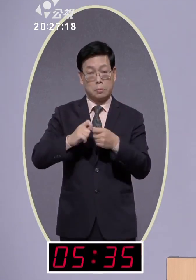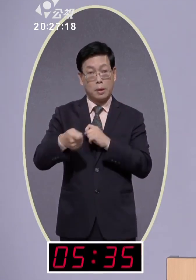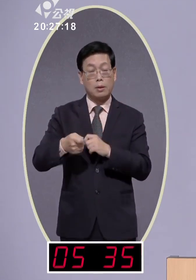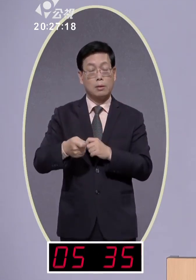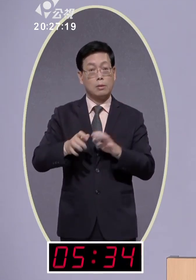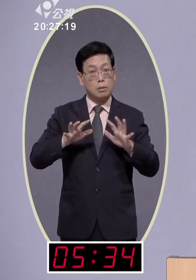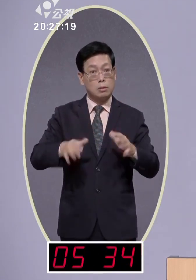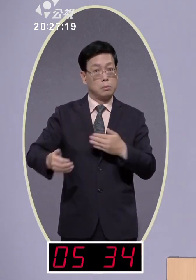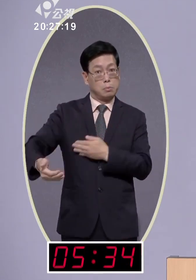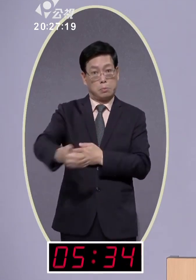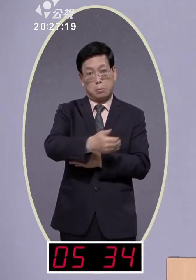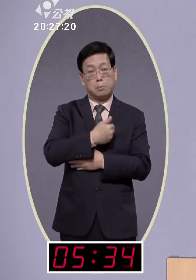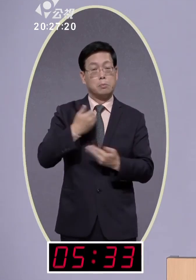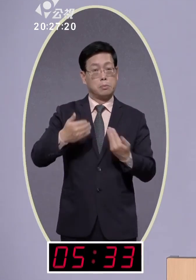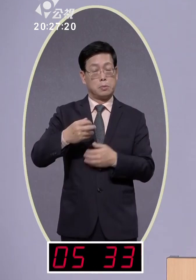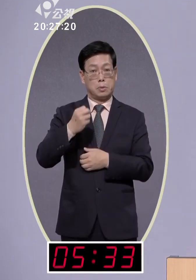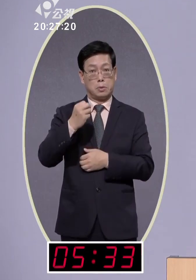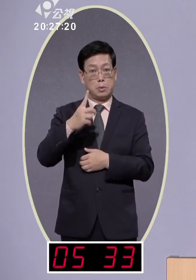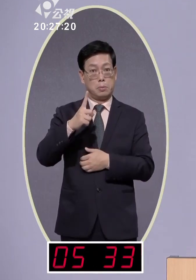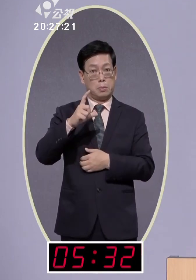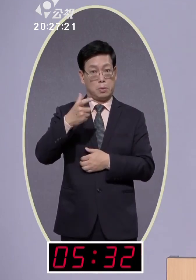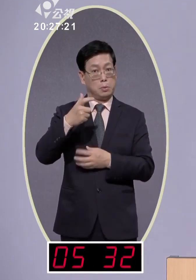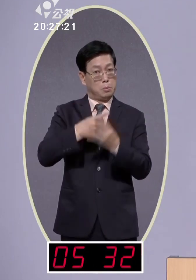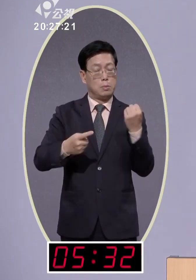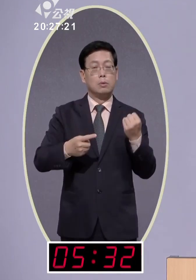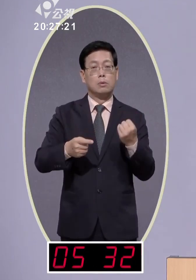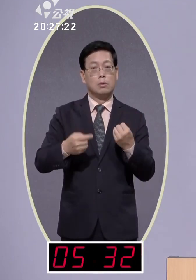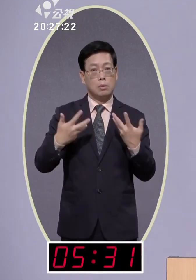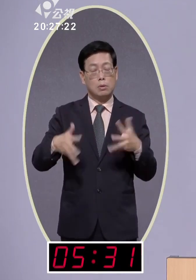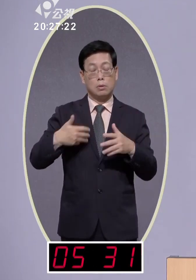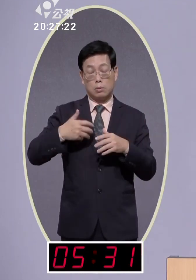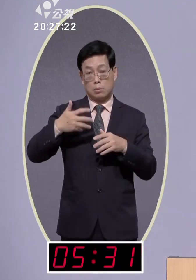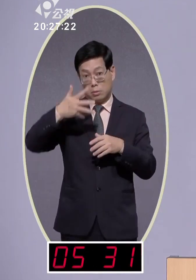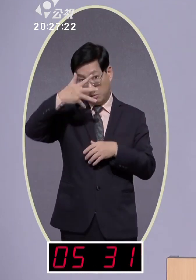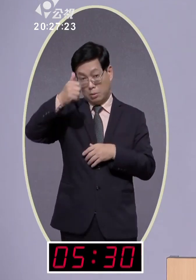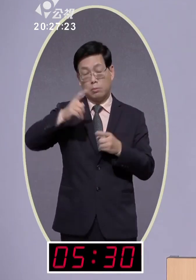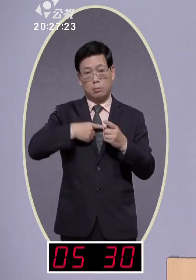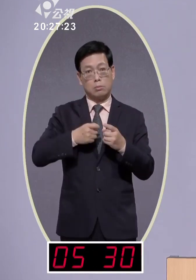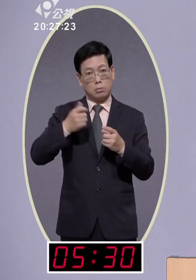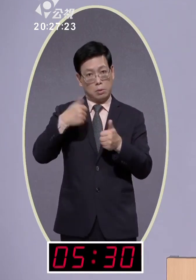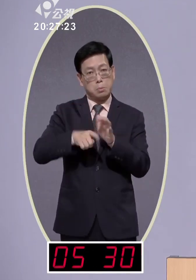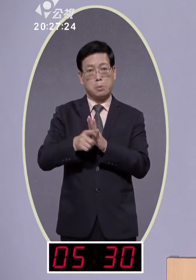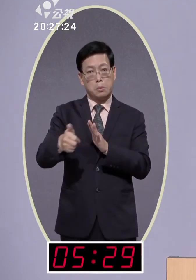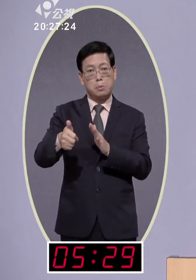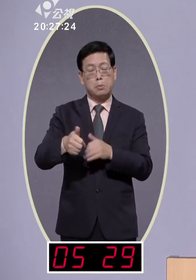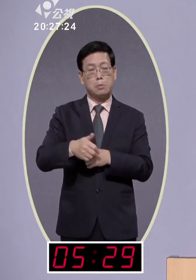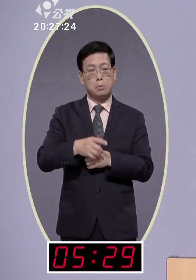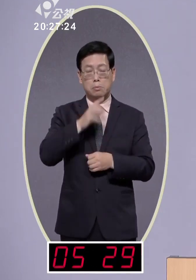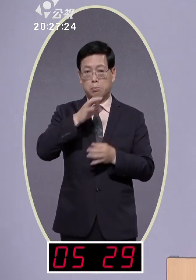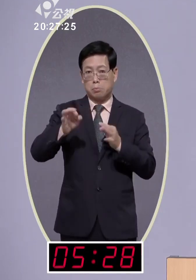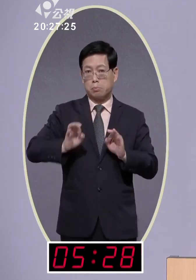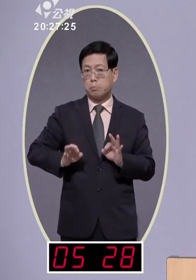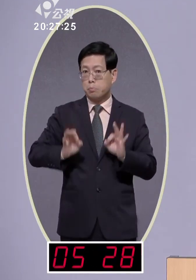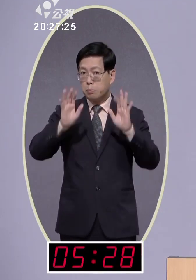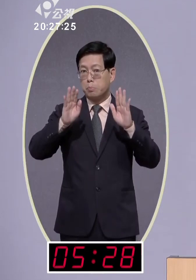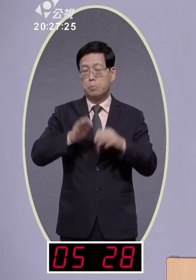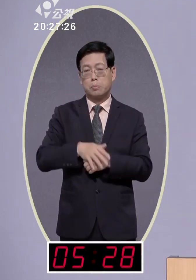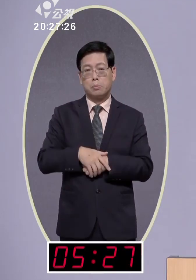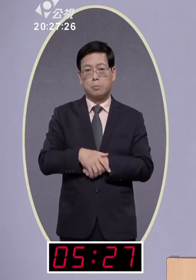们现在已经回收抵用券260万张，为夜市的老板呢带动商机，营业额普遍的提升